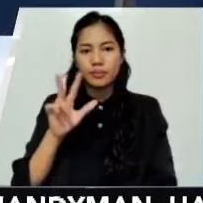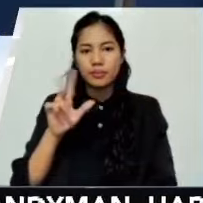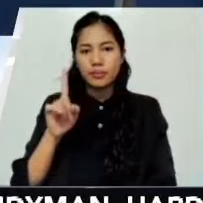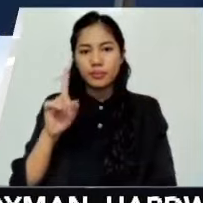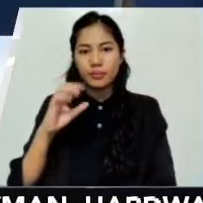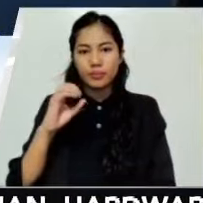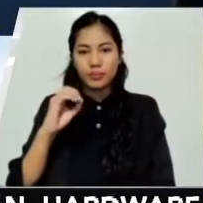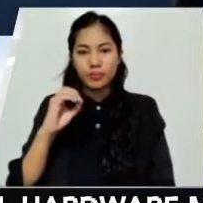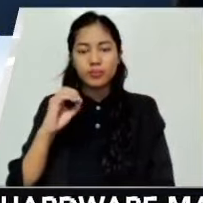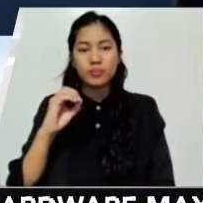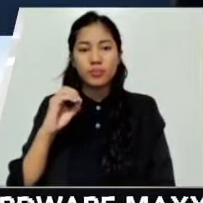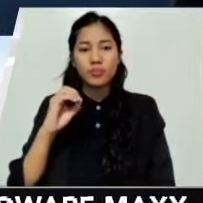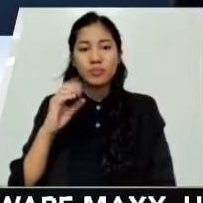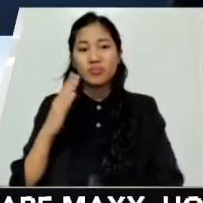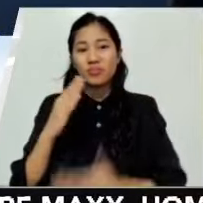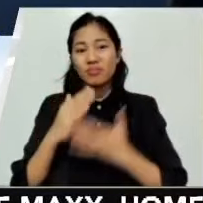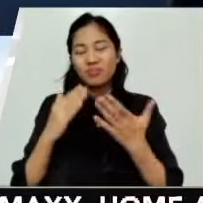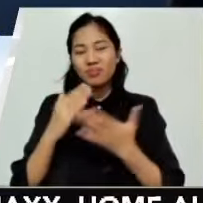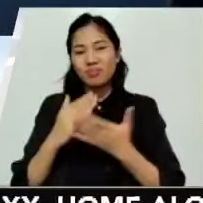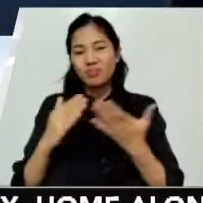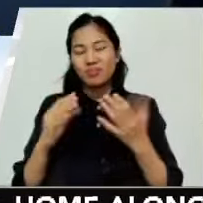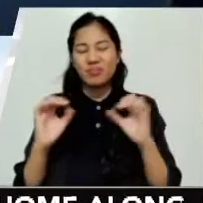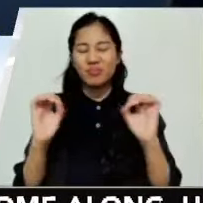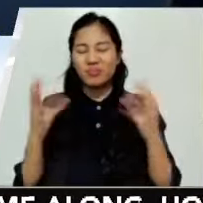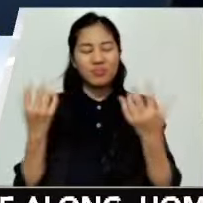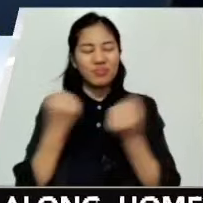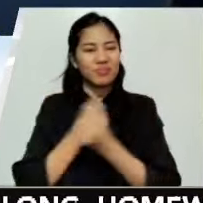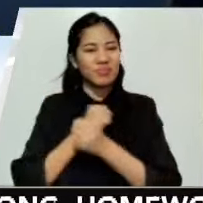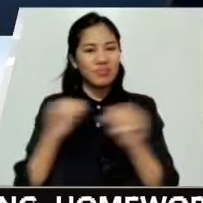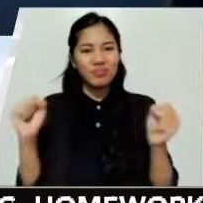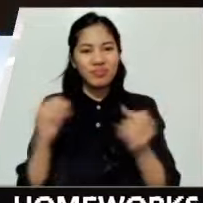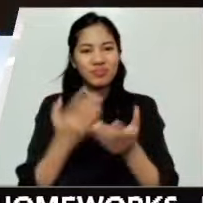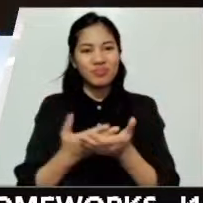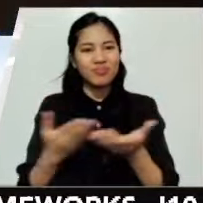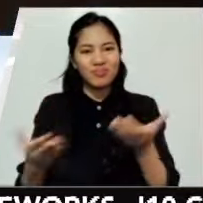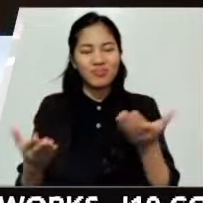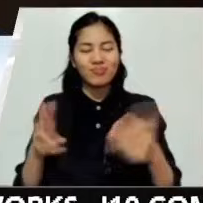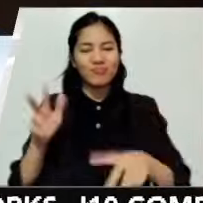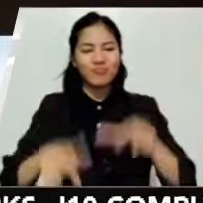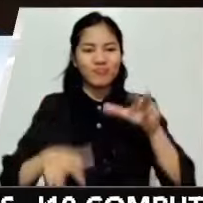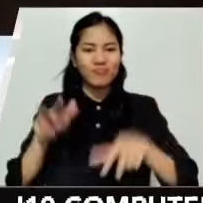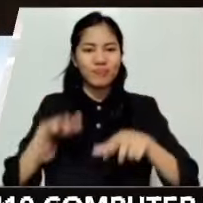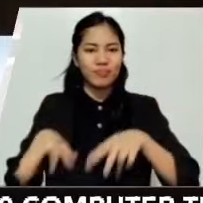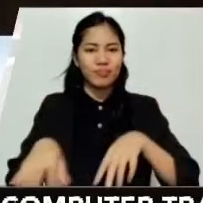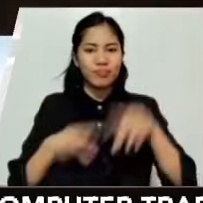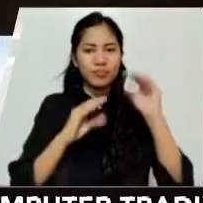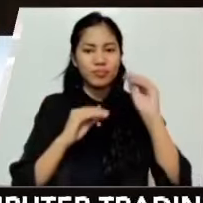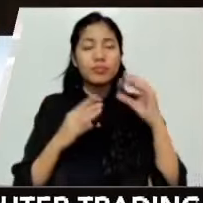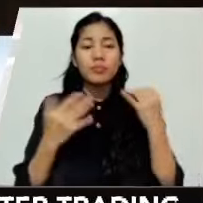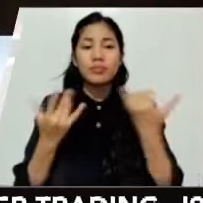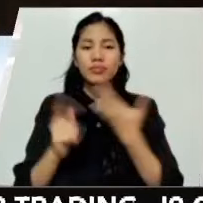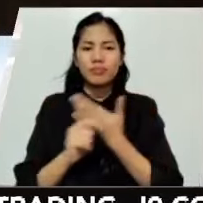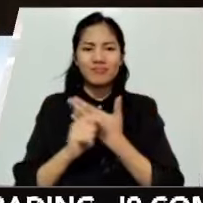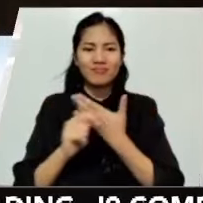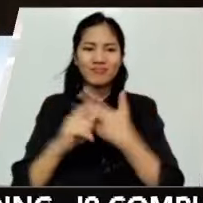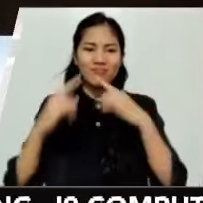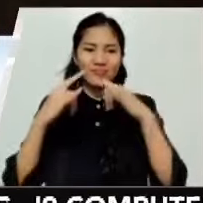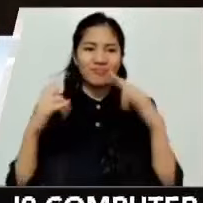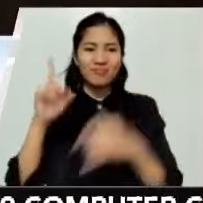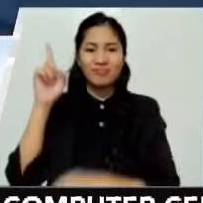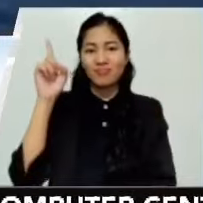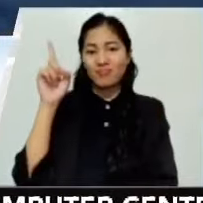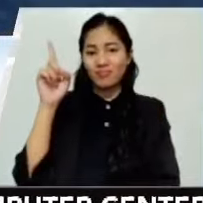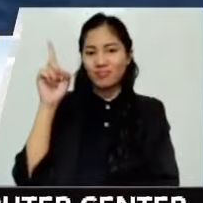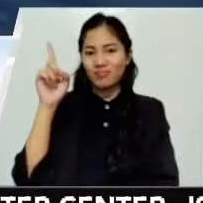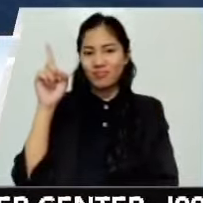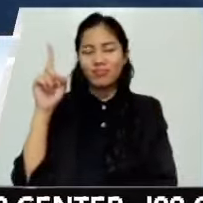walang naisalbang gamit dahil sa pagmamadaling lumikas. Sa mga modular tents sa evacuation center muna sila nananatili. Ang iba